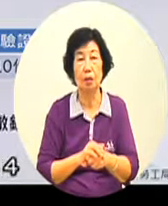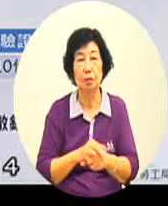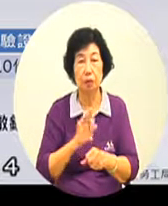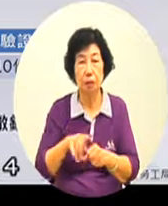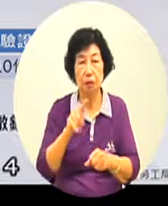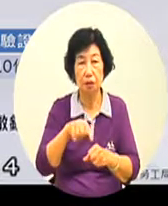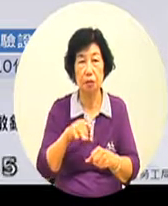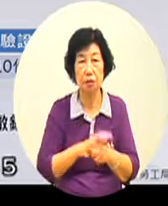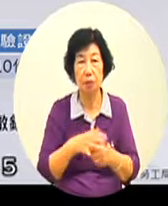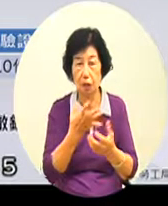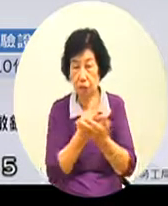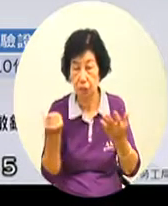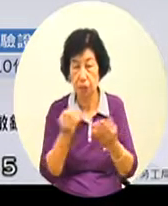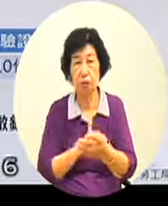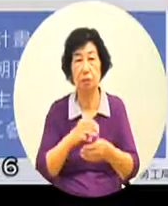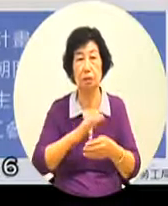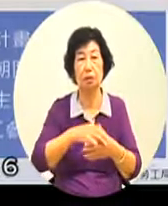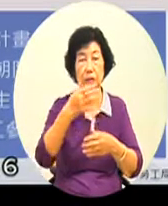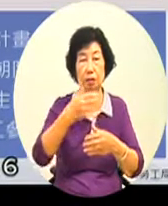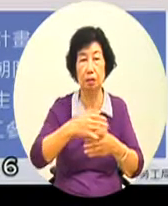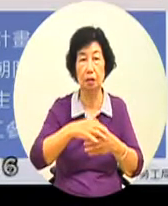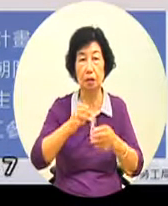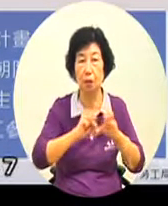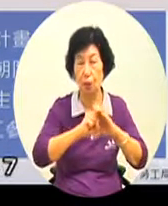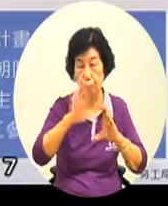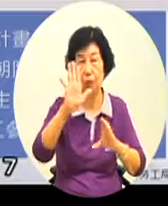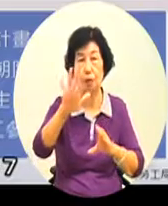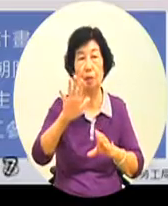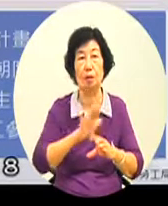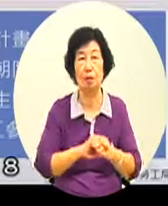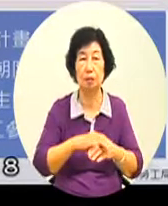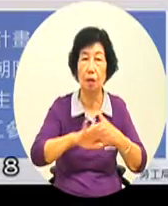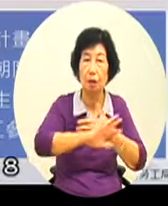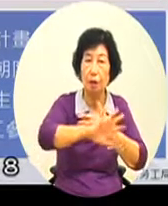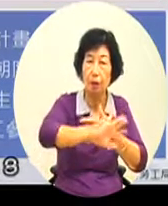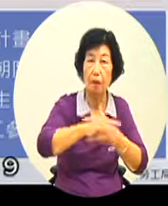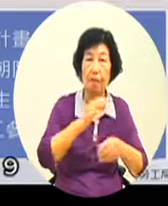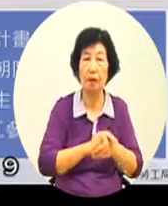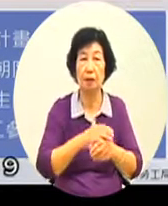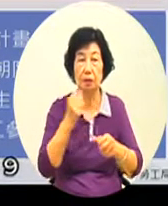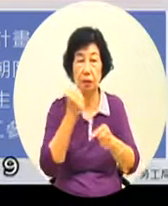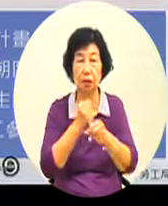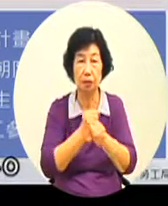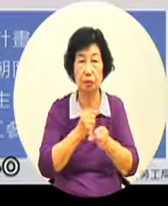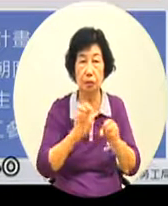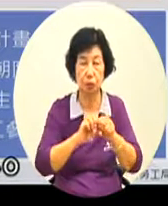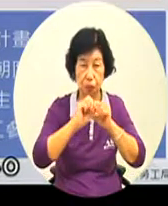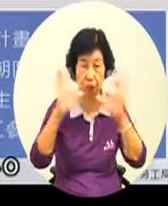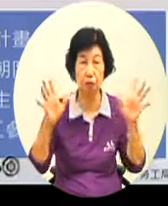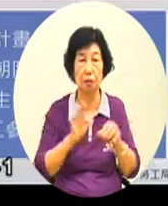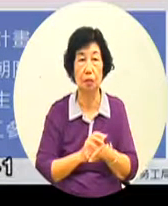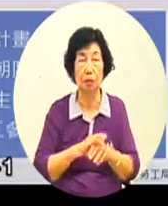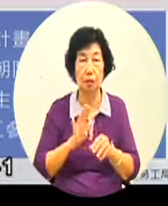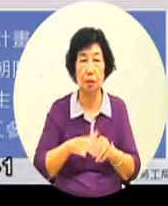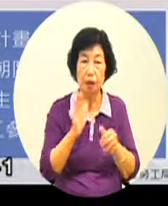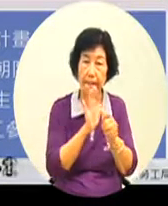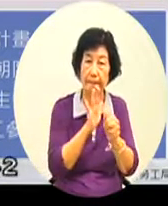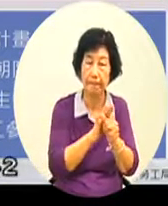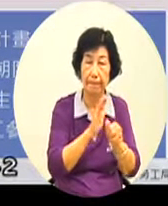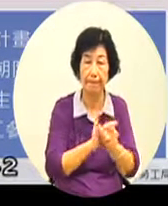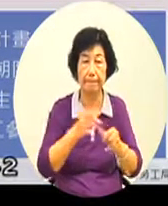参阅我们的简报。那对于外籍劳工的辅导，我们也办理了很多的宣导活动，让市民朋友